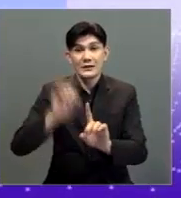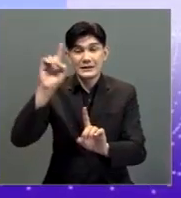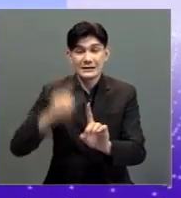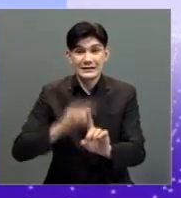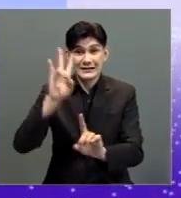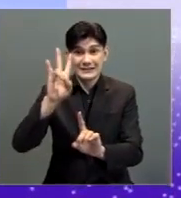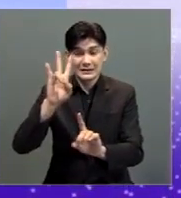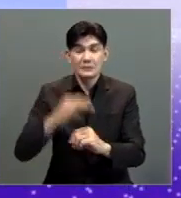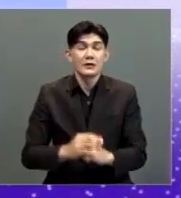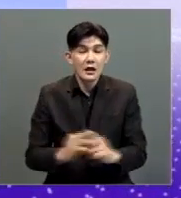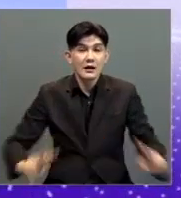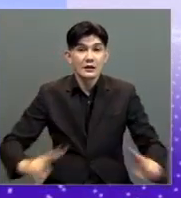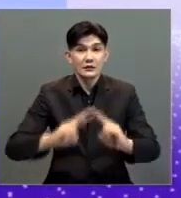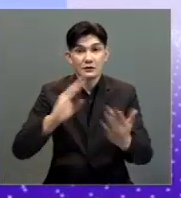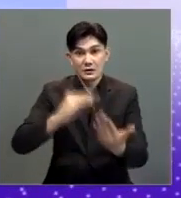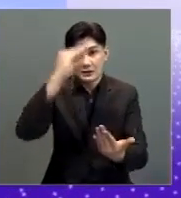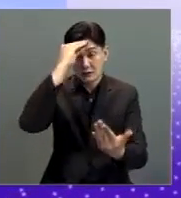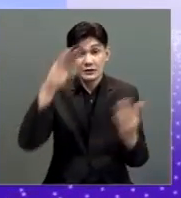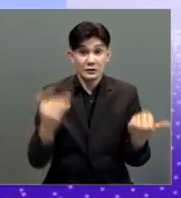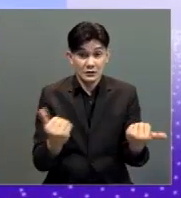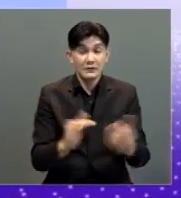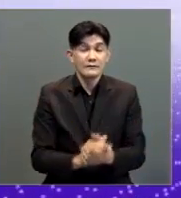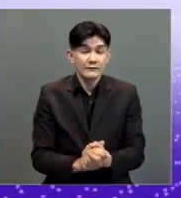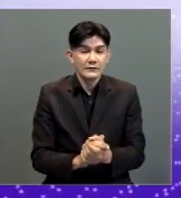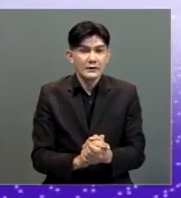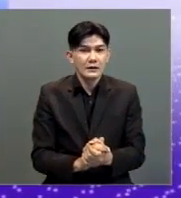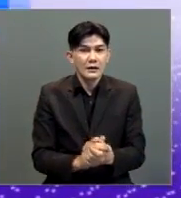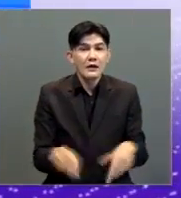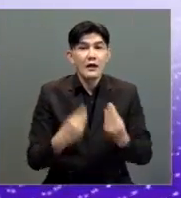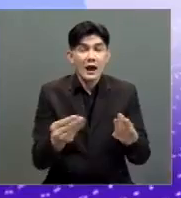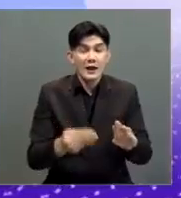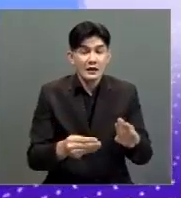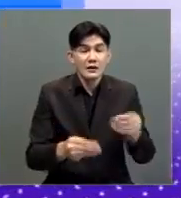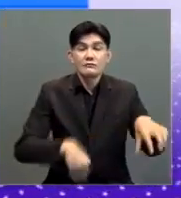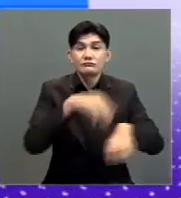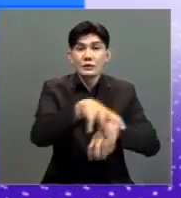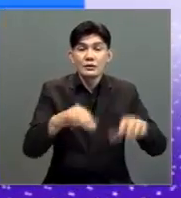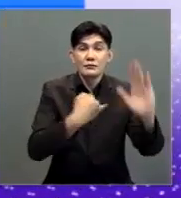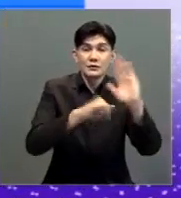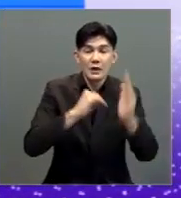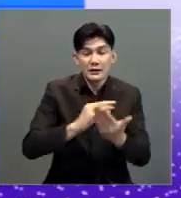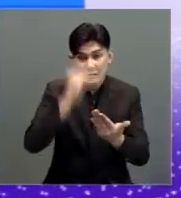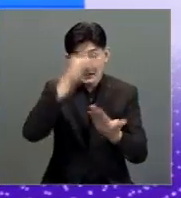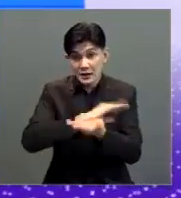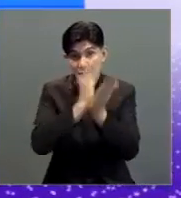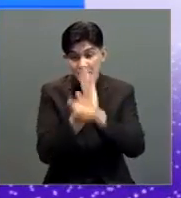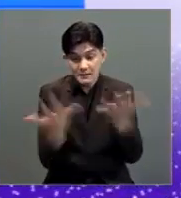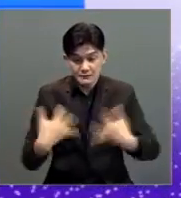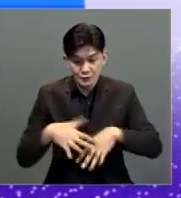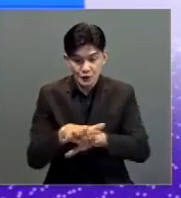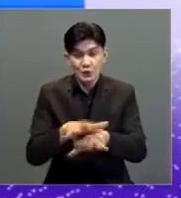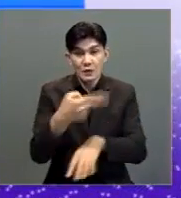กฎาคมโดยกระทรวงศึกษาธิการเองค่ะระหว่างนี้เนี่ยเขาก็จะไปให้แต่ละพื้นที่ปรับการเรียนการสอนให้สอดคล้